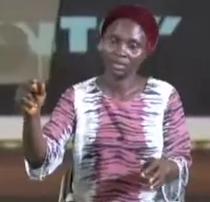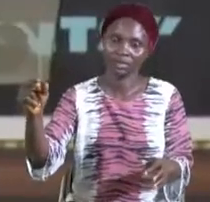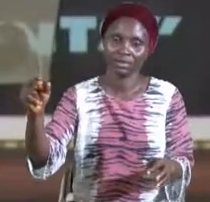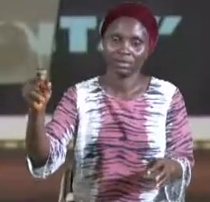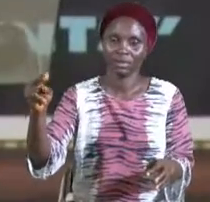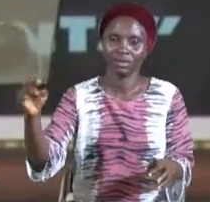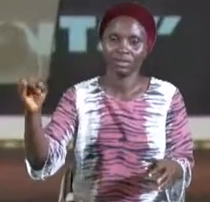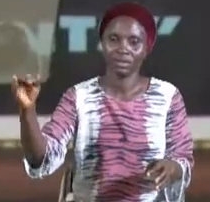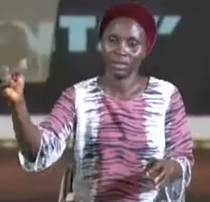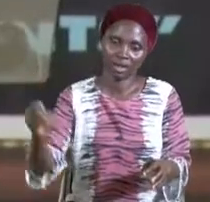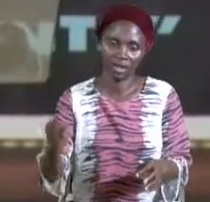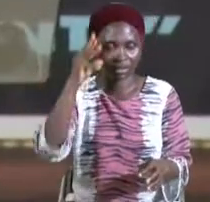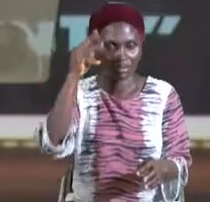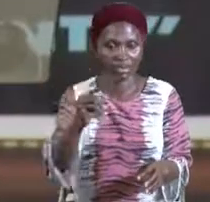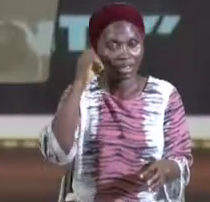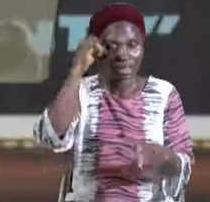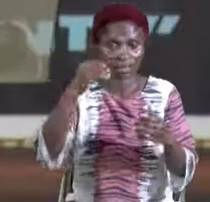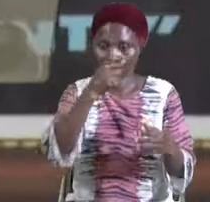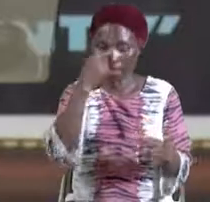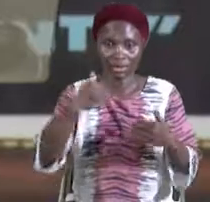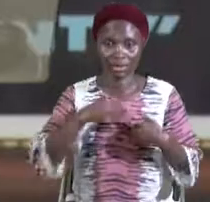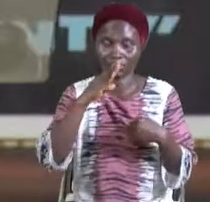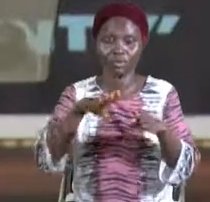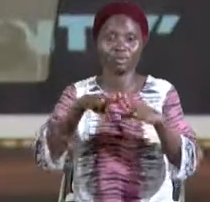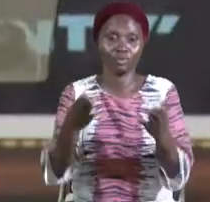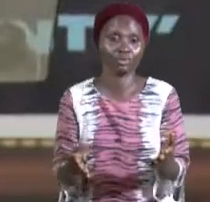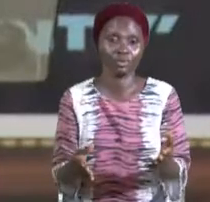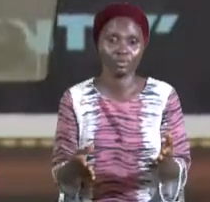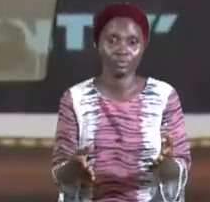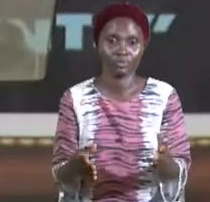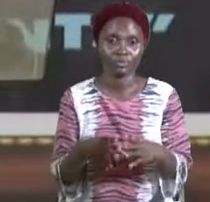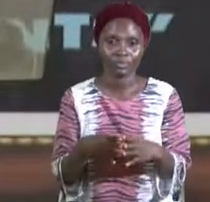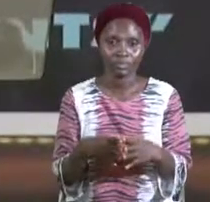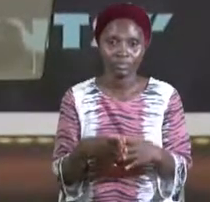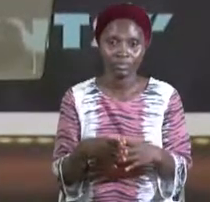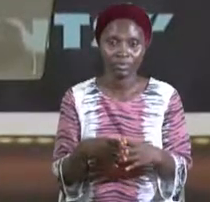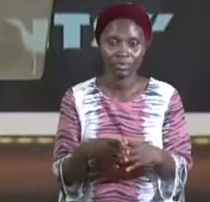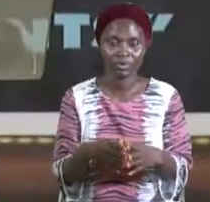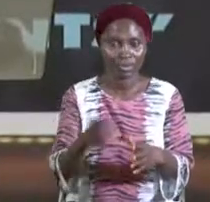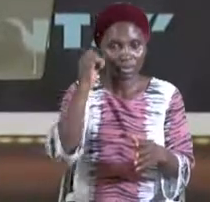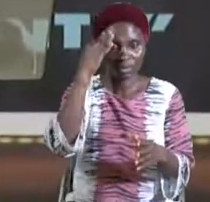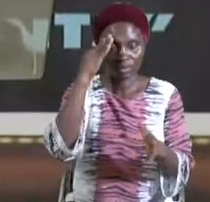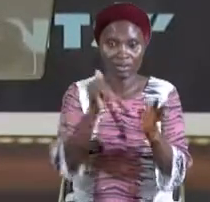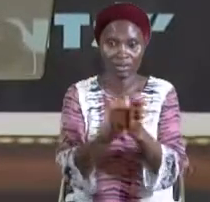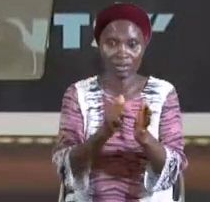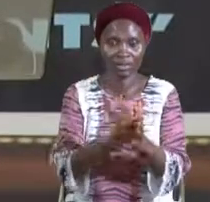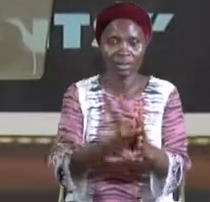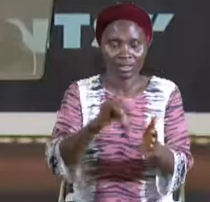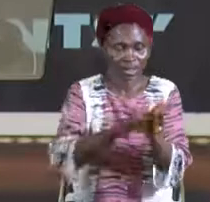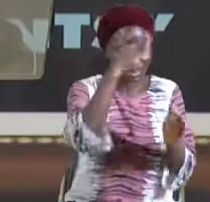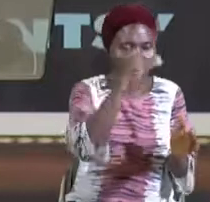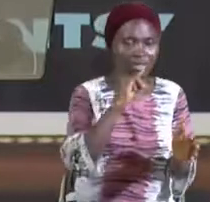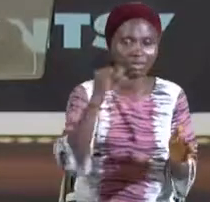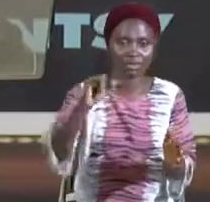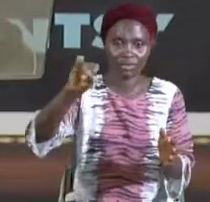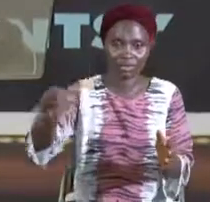rue, et dans telle rue, il dit, quoi, cet homme? Il est dangereux, hein? Cet homme. C'est un meurtrier, cet homme.